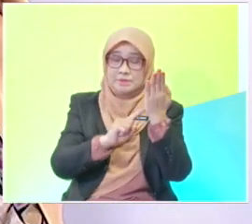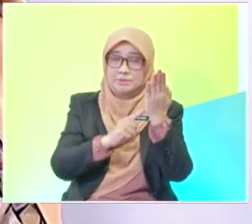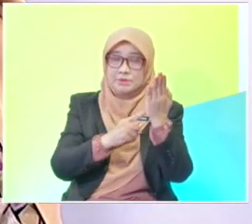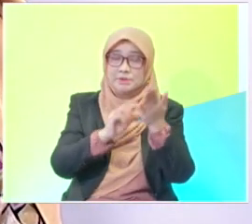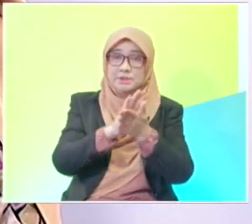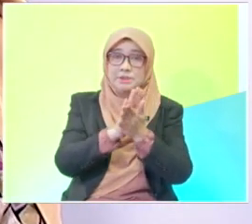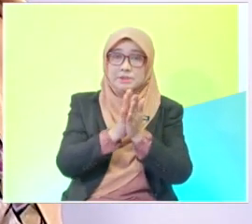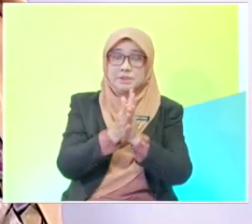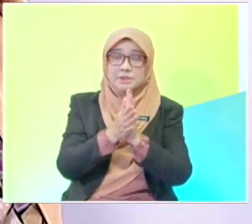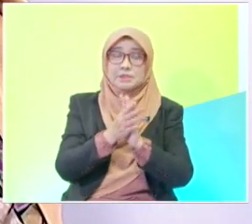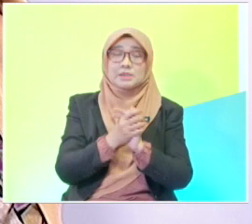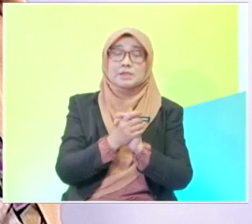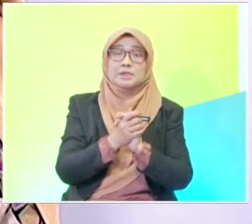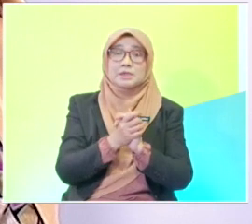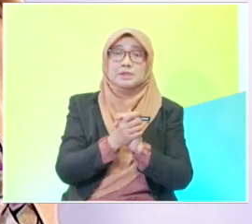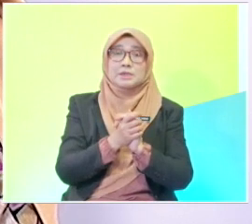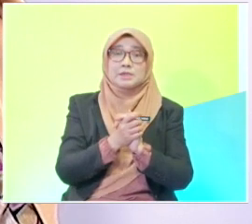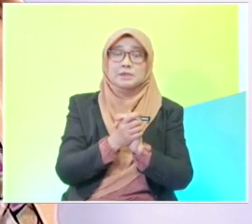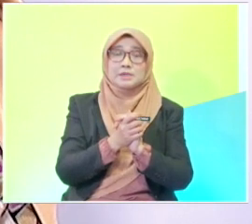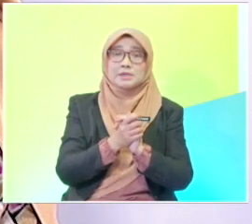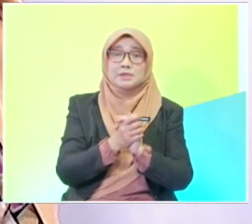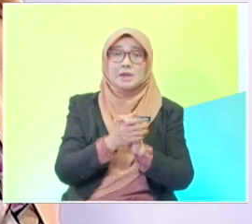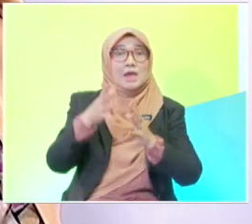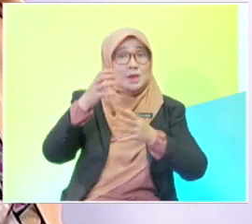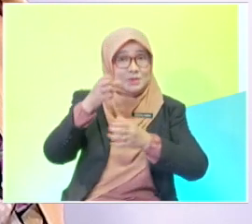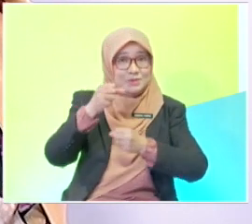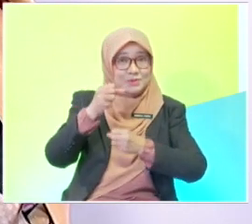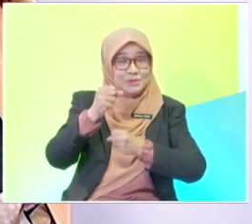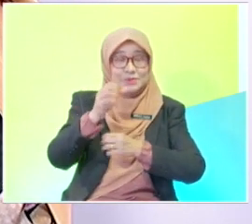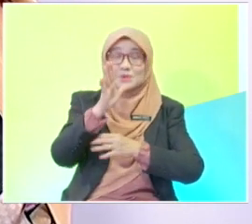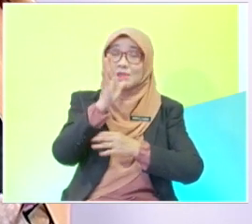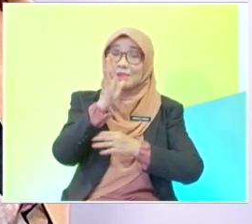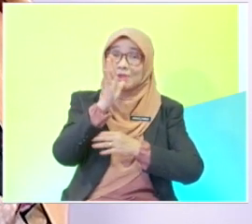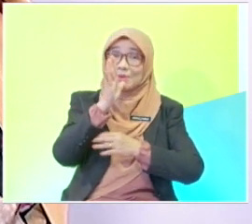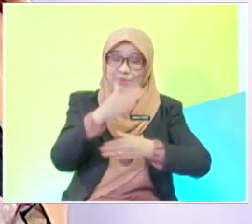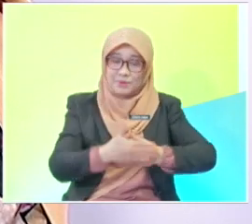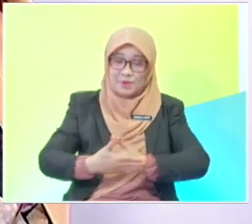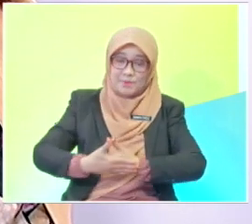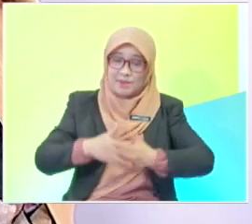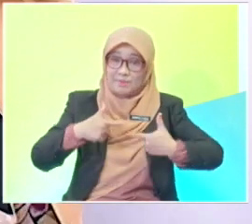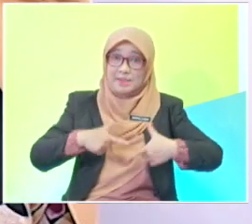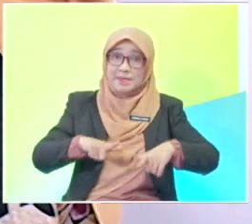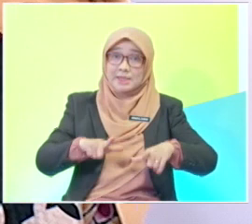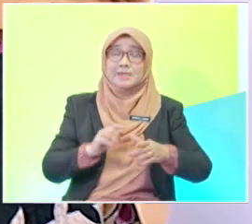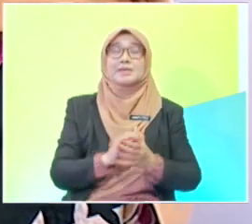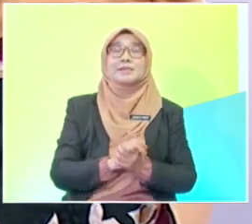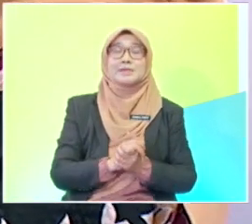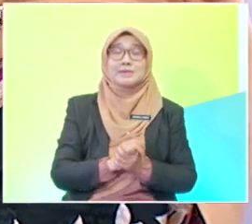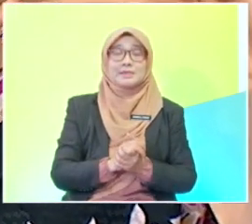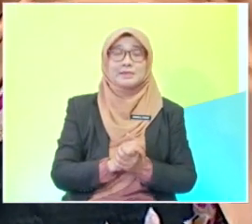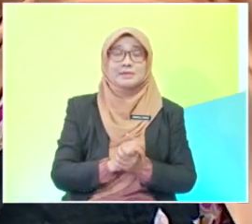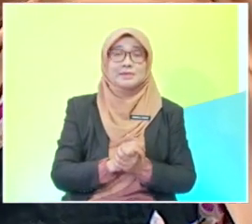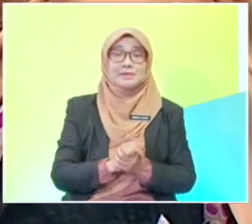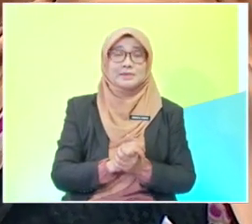untuk... Ini sebagai contoh susu ibu, bayi yang baru lahir tadi. Okey, dan satu